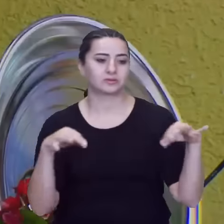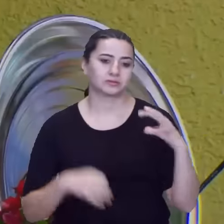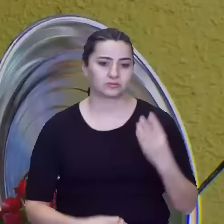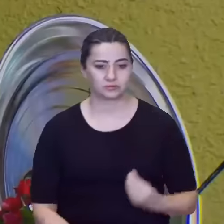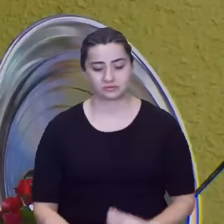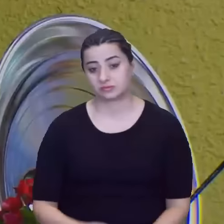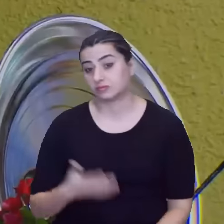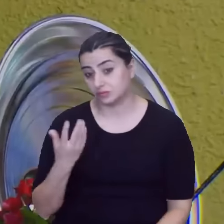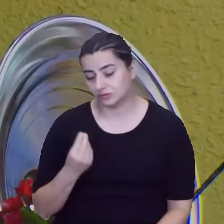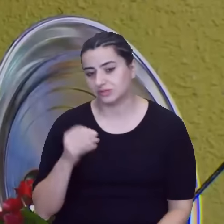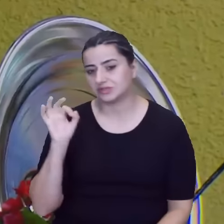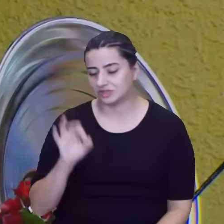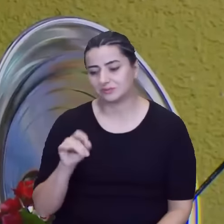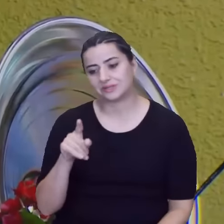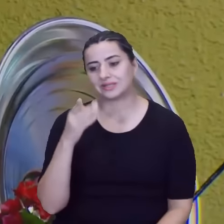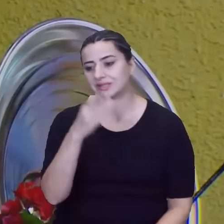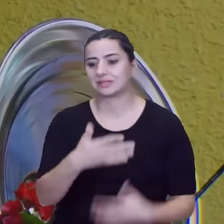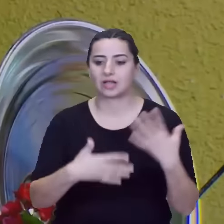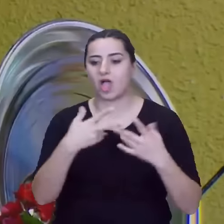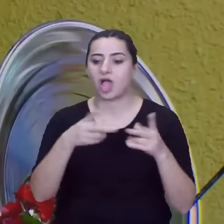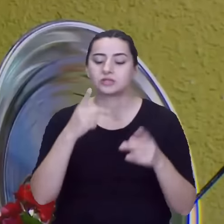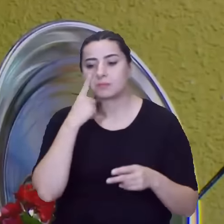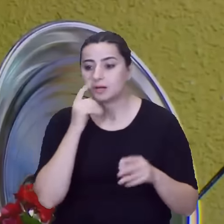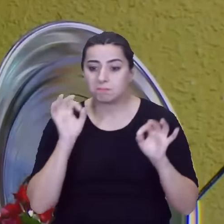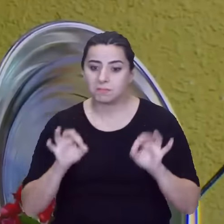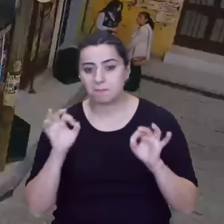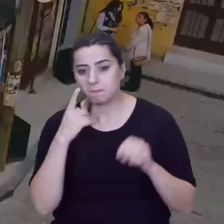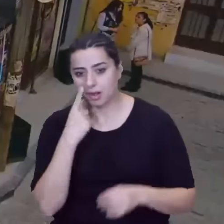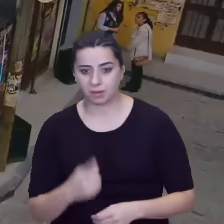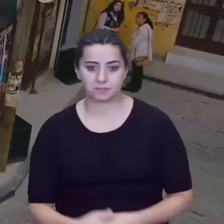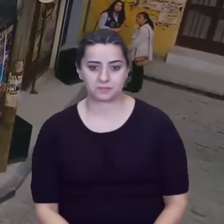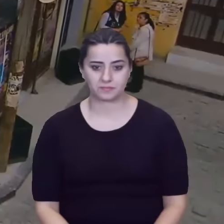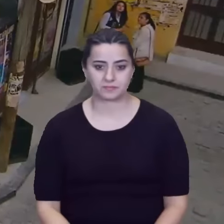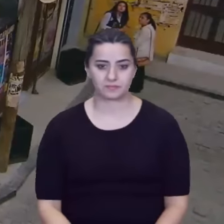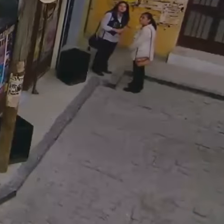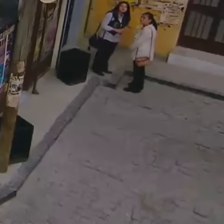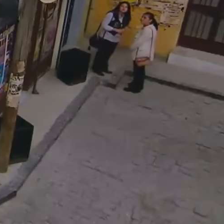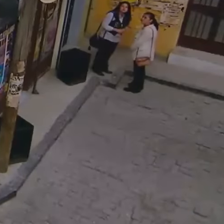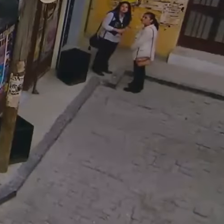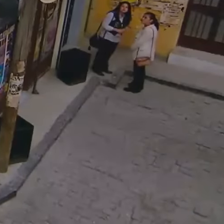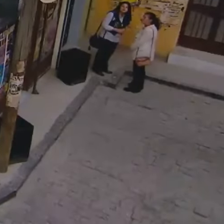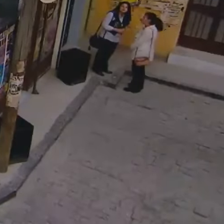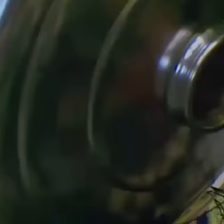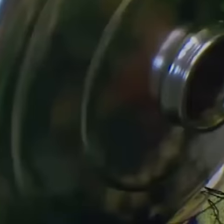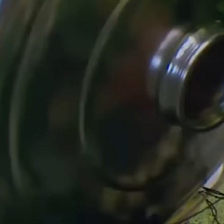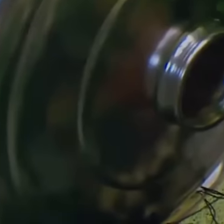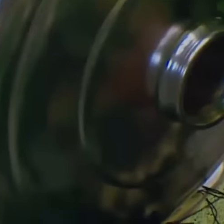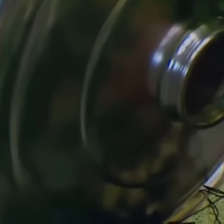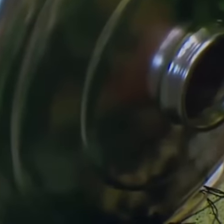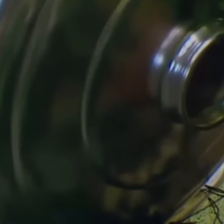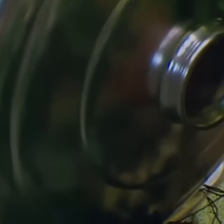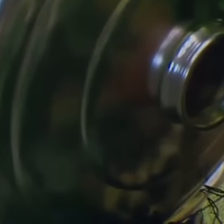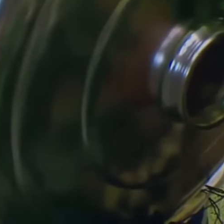kuruturuz. Yani hadi şimdi git televizyonu aç bakalım yayın başladı mı hadi canım. Dedikoducu kadınlar anteni düzelten Seyfi'yi